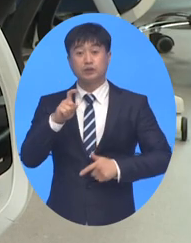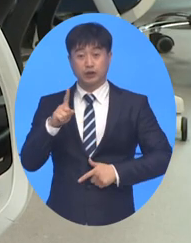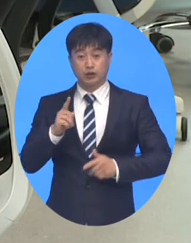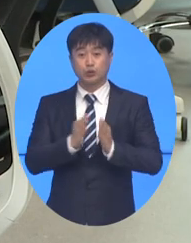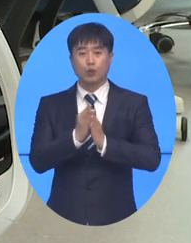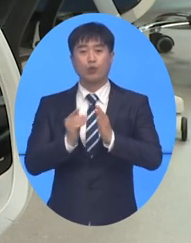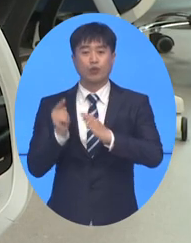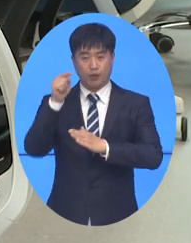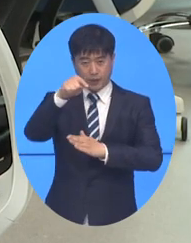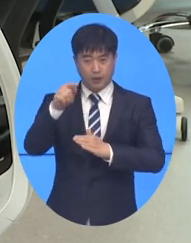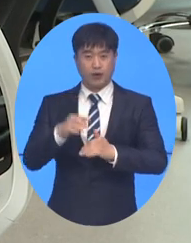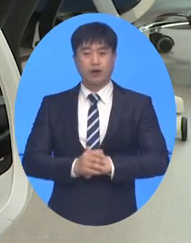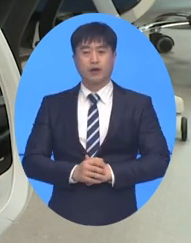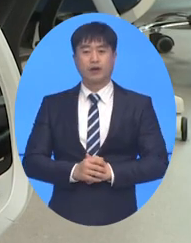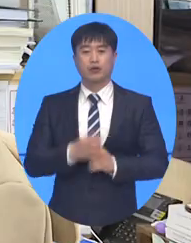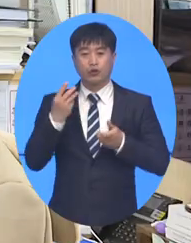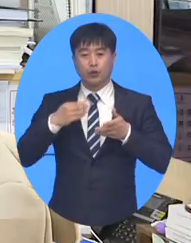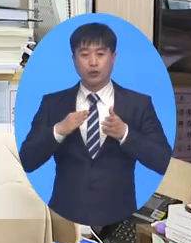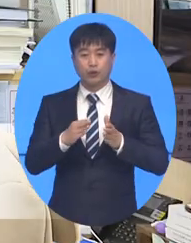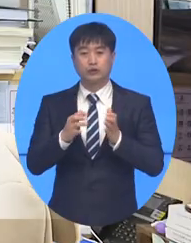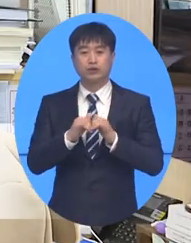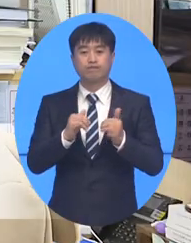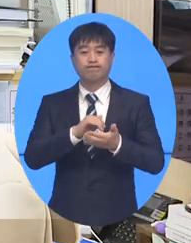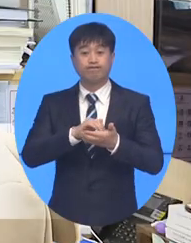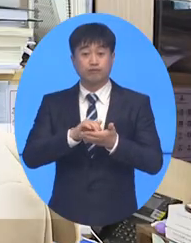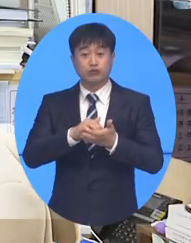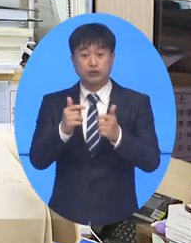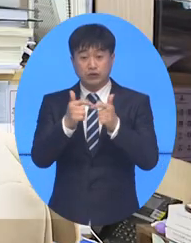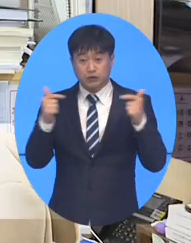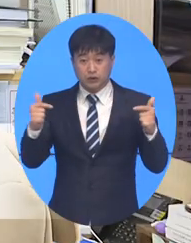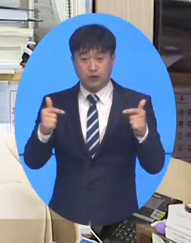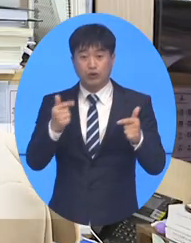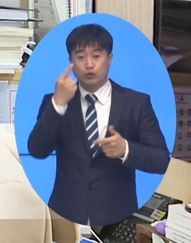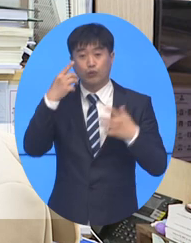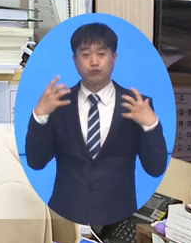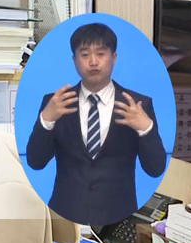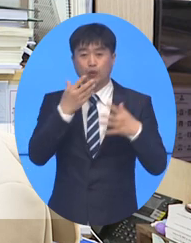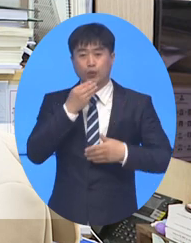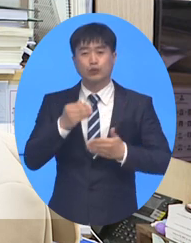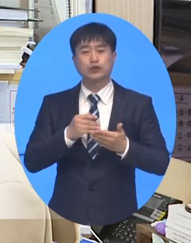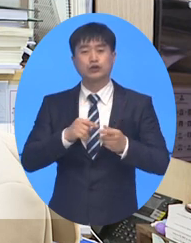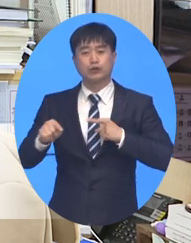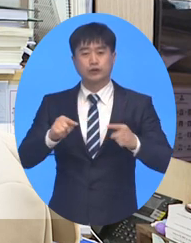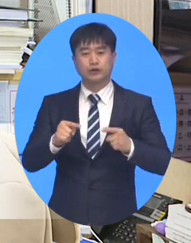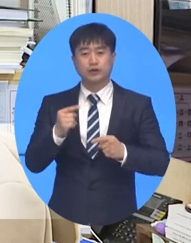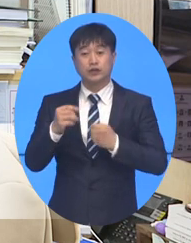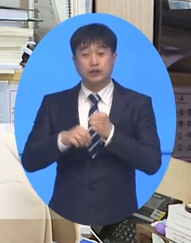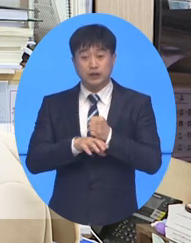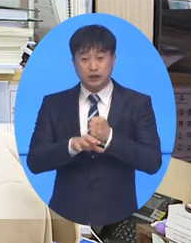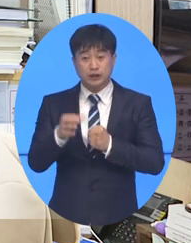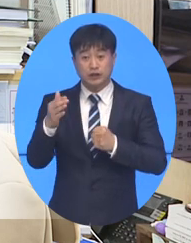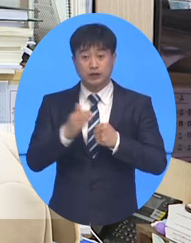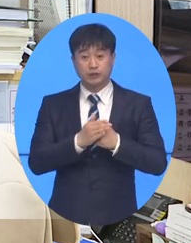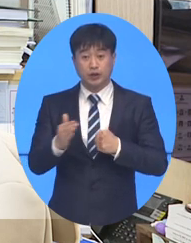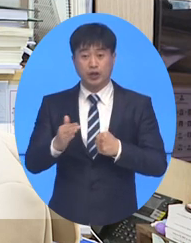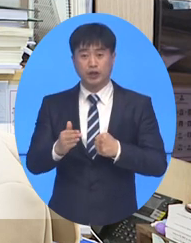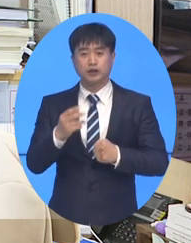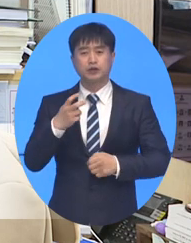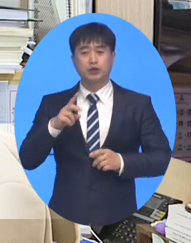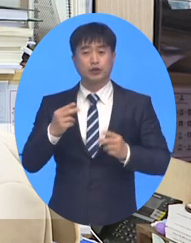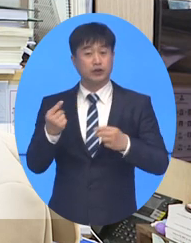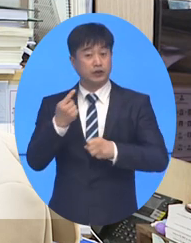11조원을 돌파했습니다 경기도 인구 증가와 정부 복지정책의 영향으로 22년 대비